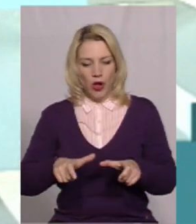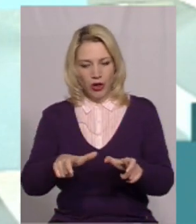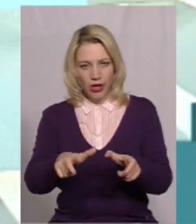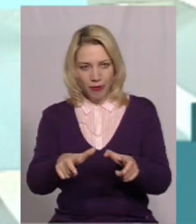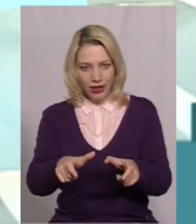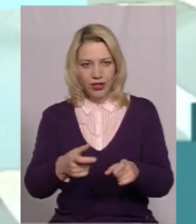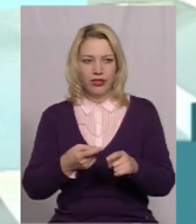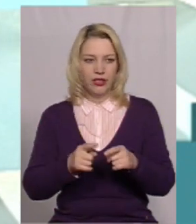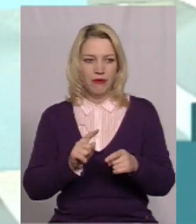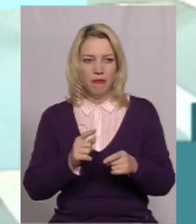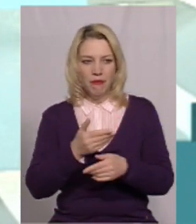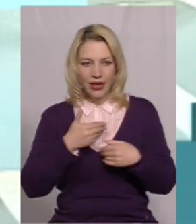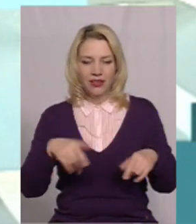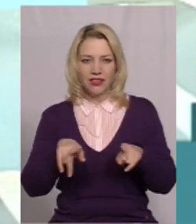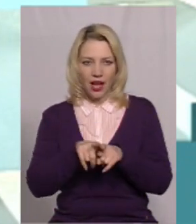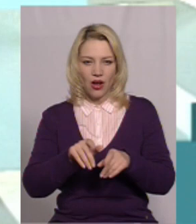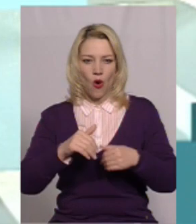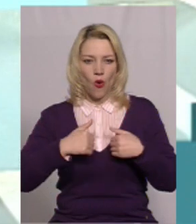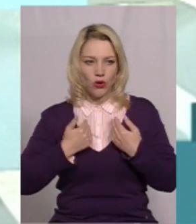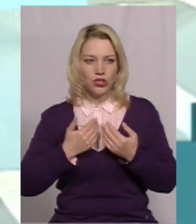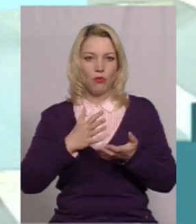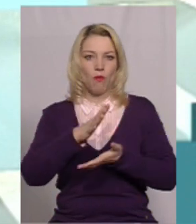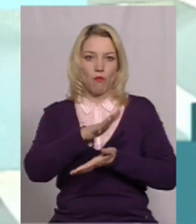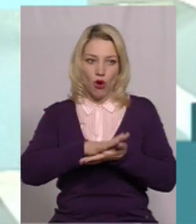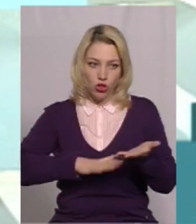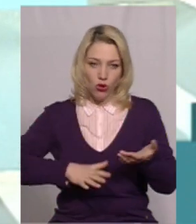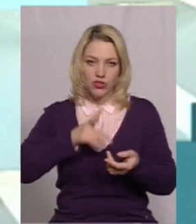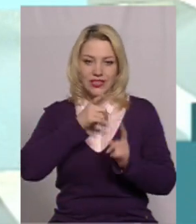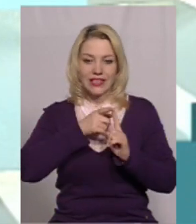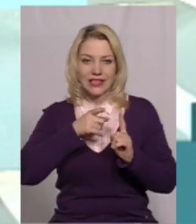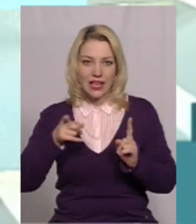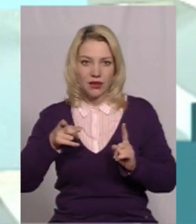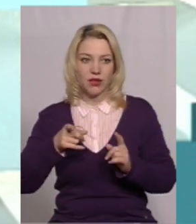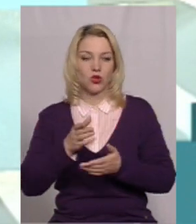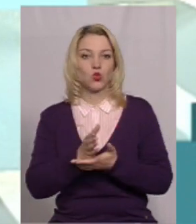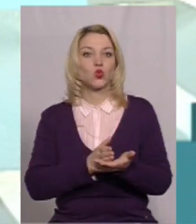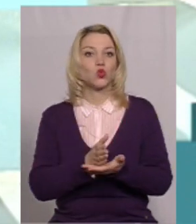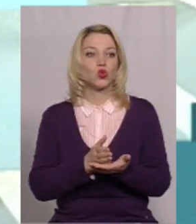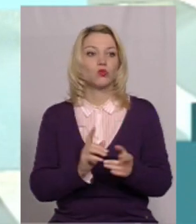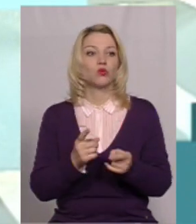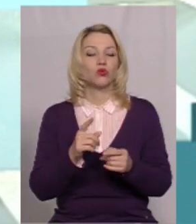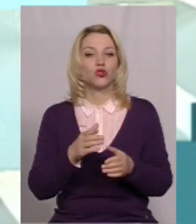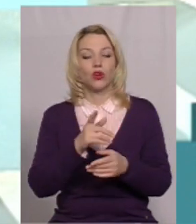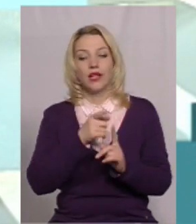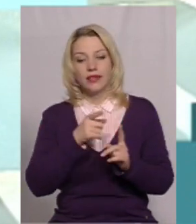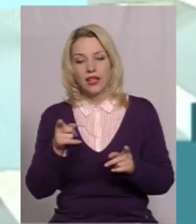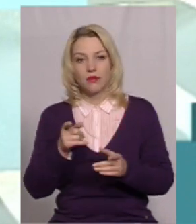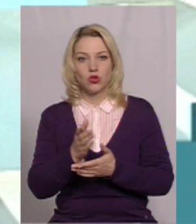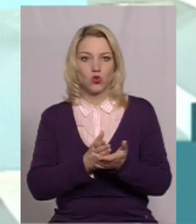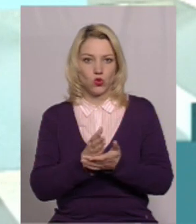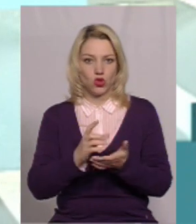плитки? Ми таким чином хочемо подовжити термін служби. Адже термін служби